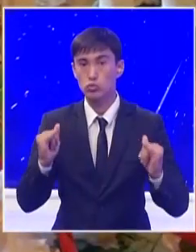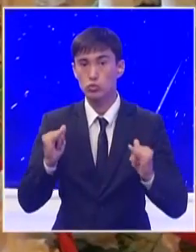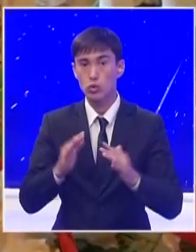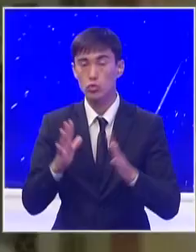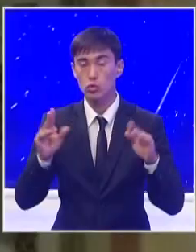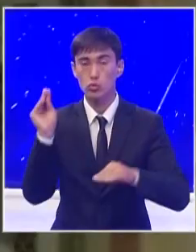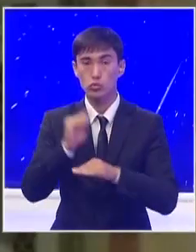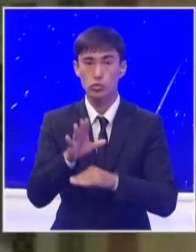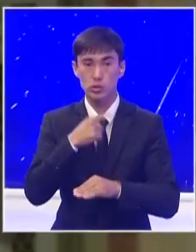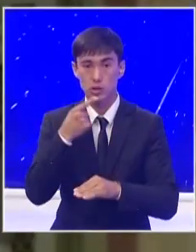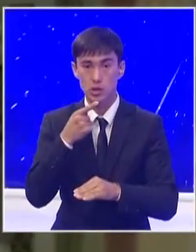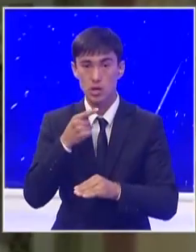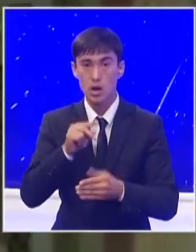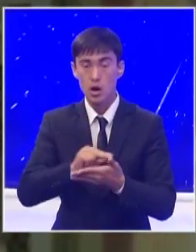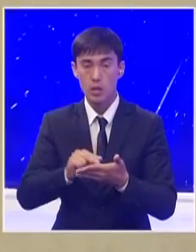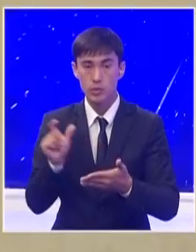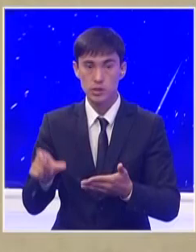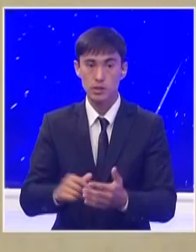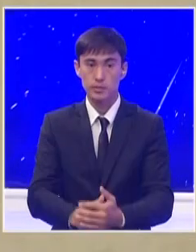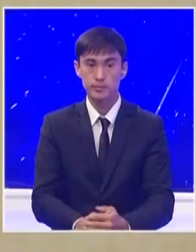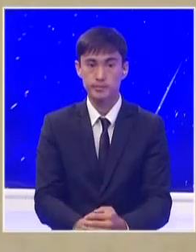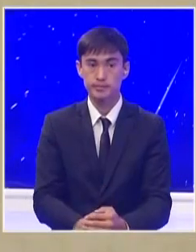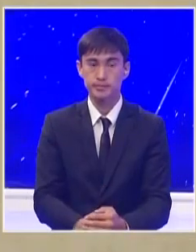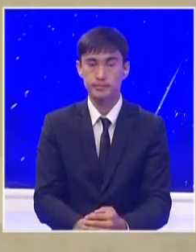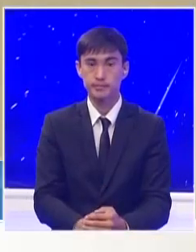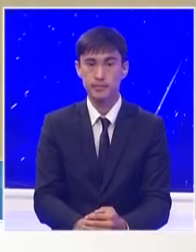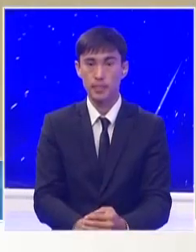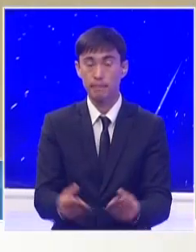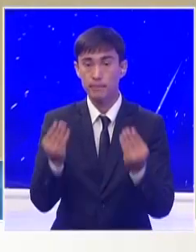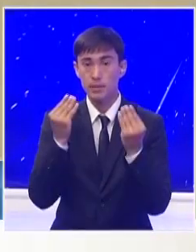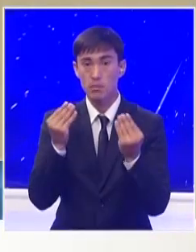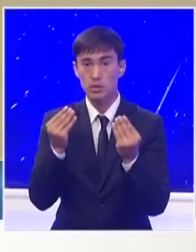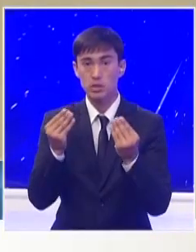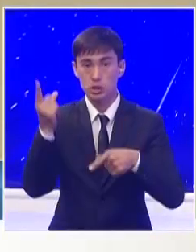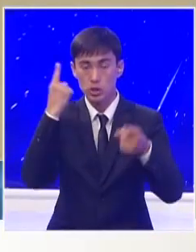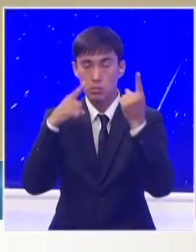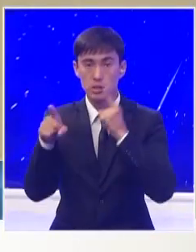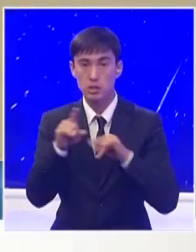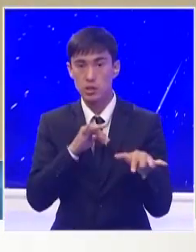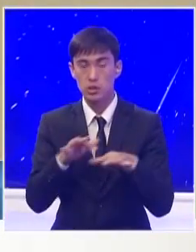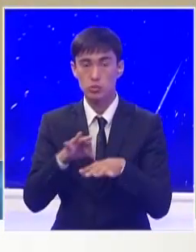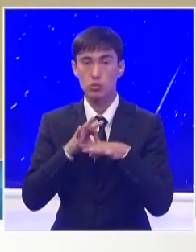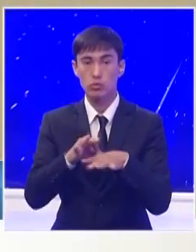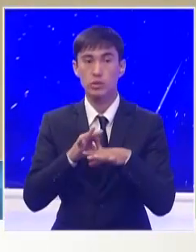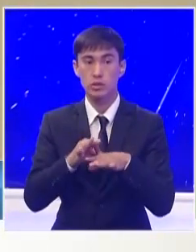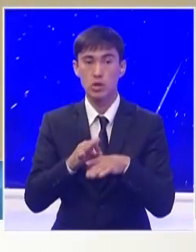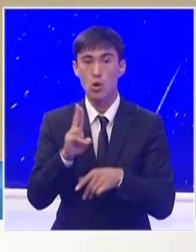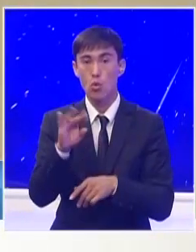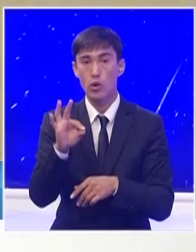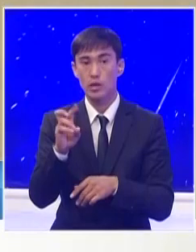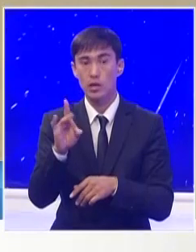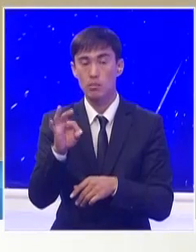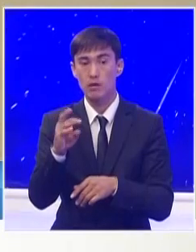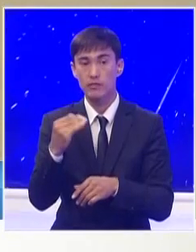өлшеусіз үлес қосты дейді қаламдастары. Тамаша шығармашылық кеші болып жатыр. Енді Қуат